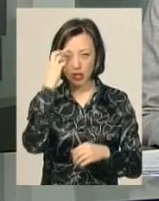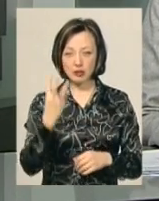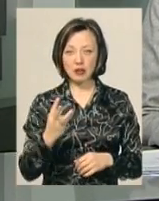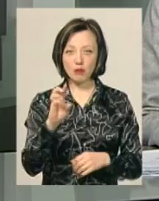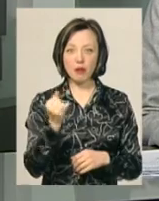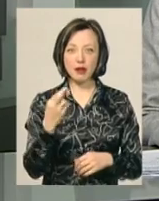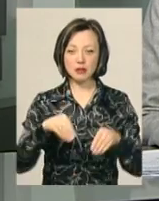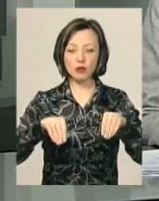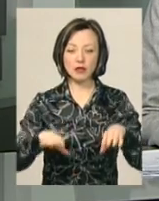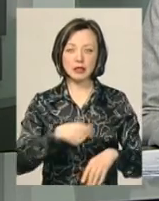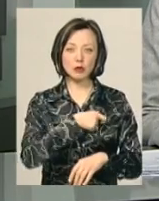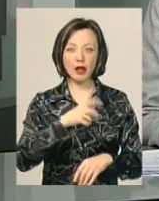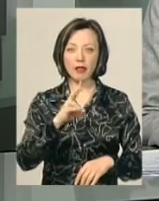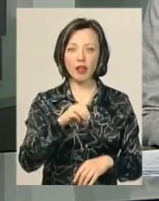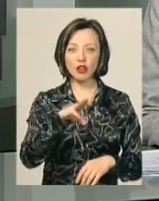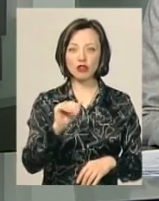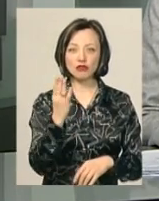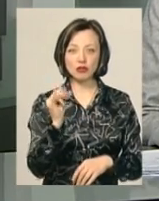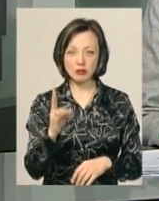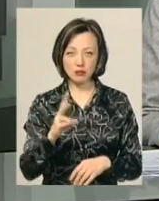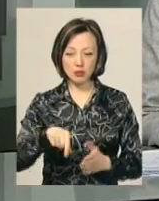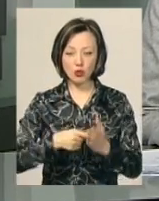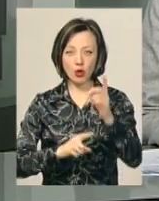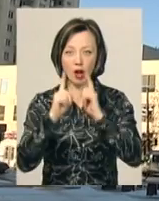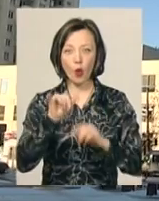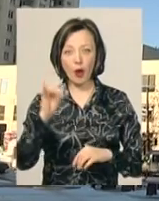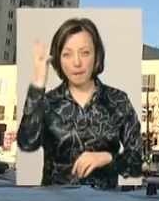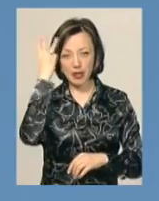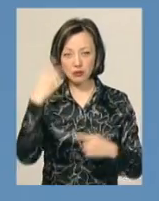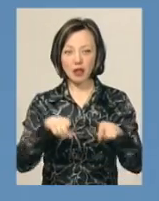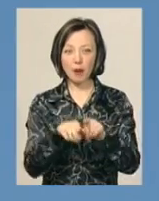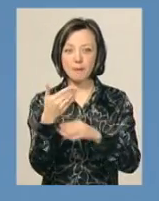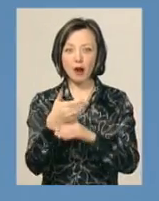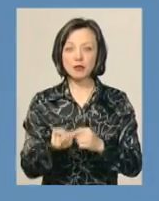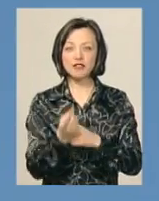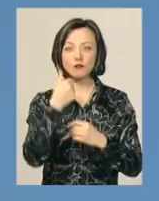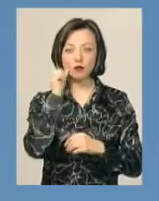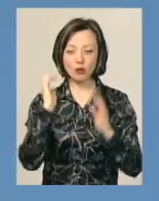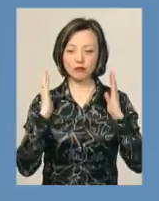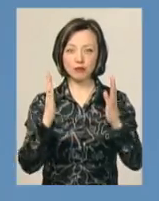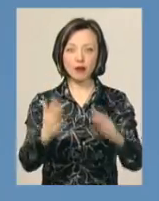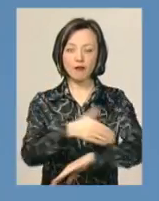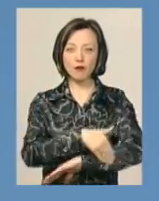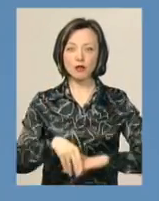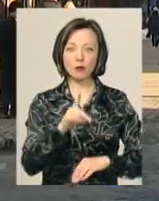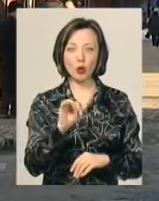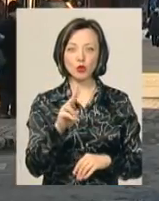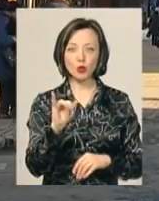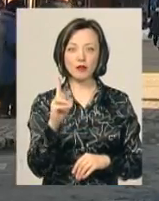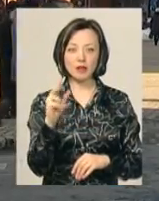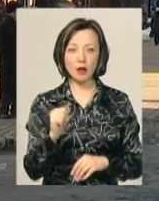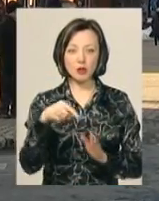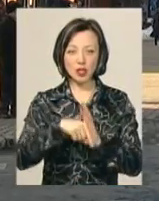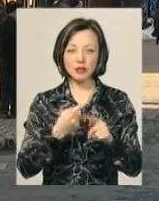березня ухвалили також депутати Нетішинської міської ради. У Хмельницькому ж такі стяги з'явилися вчора вздовж вулиці Проскурівської. Про значення